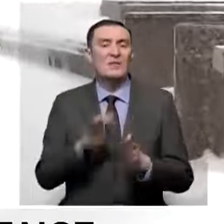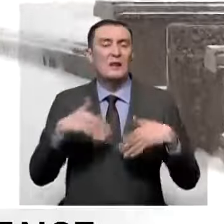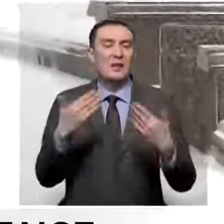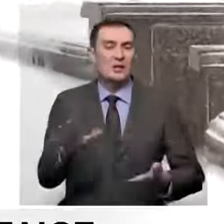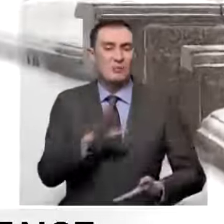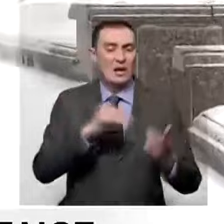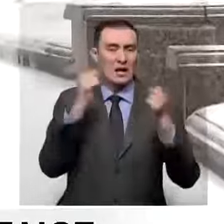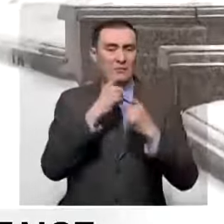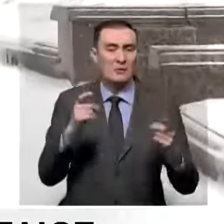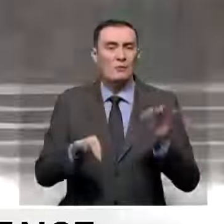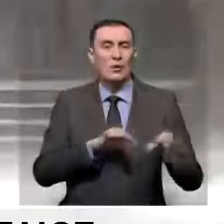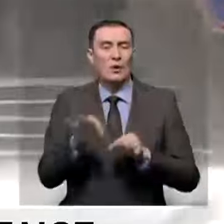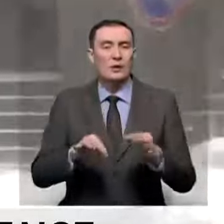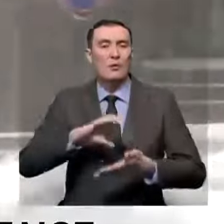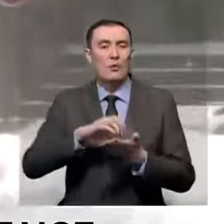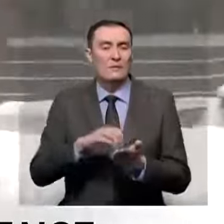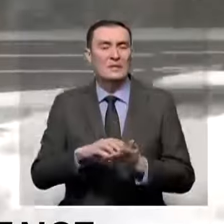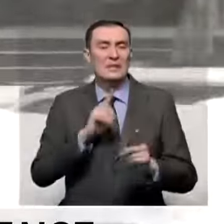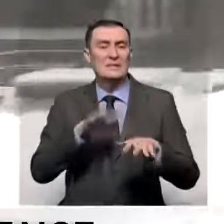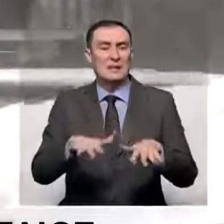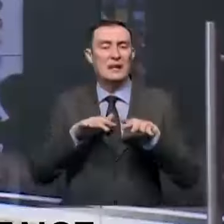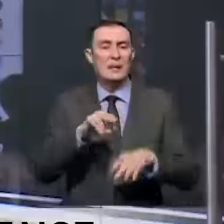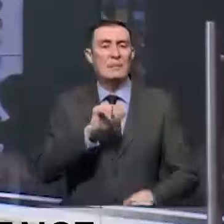предложения были озвучены в проектном офисе Сената парламента.